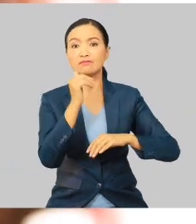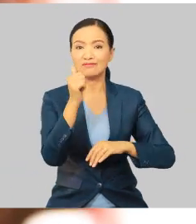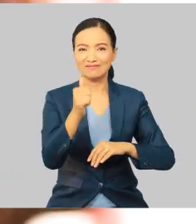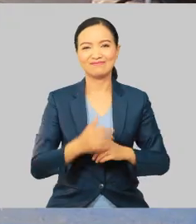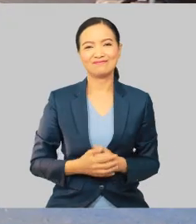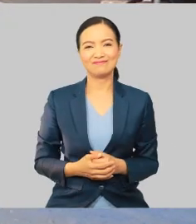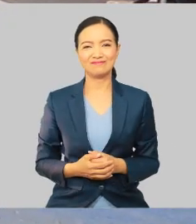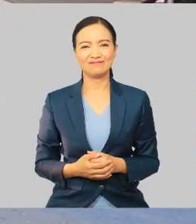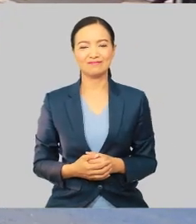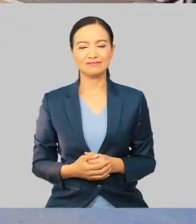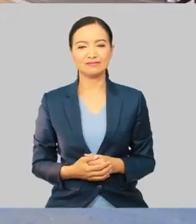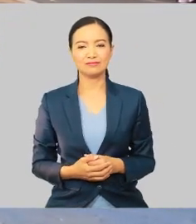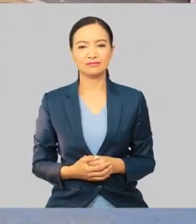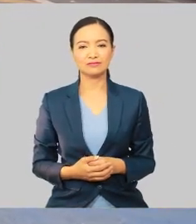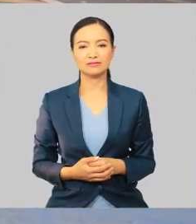ก